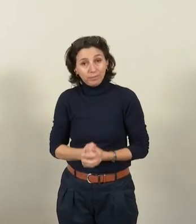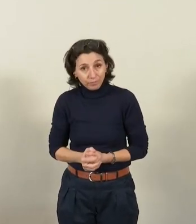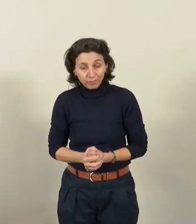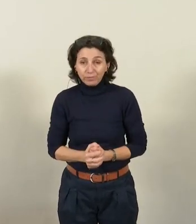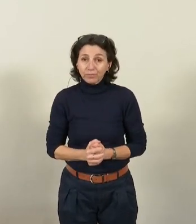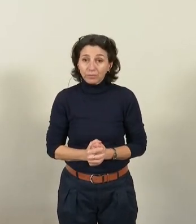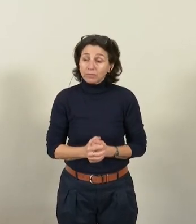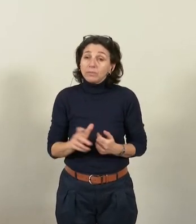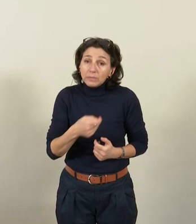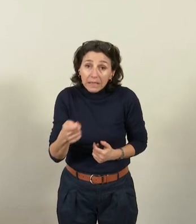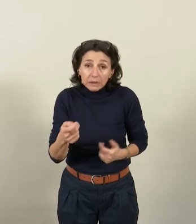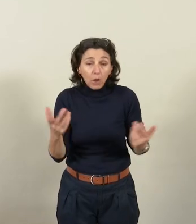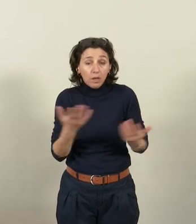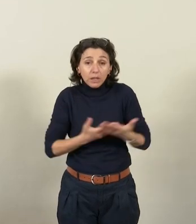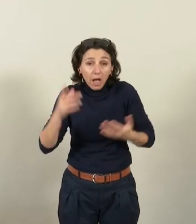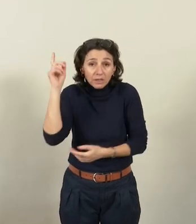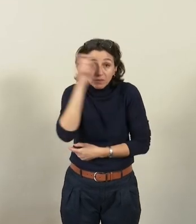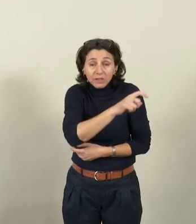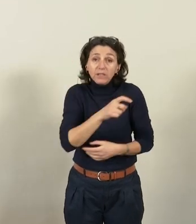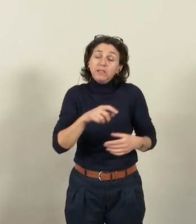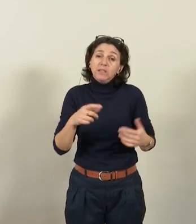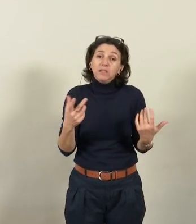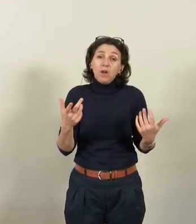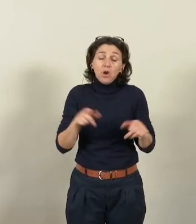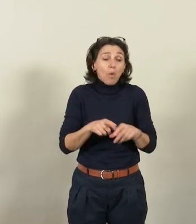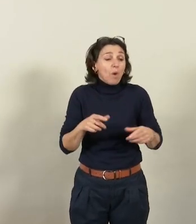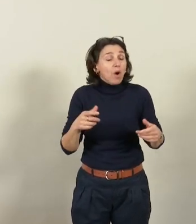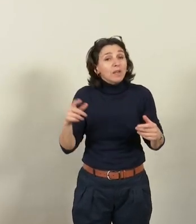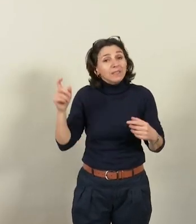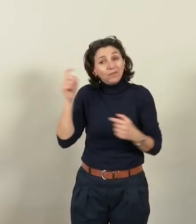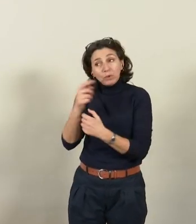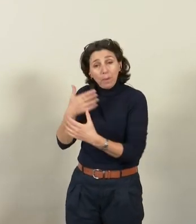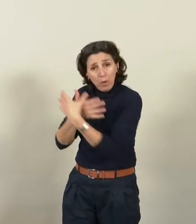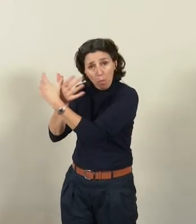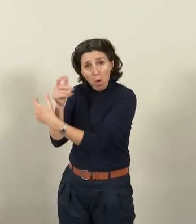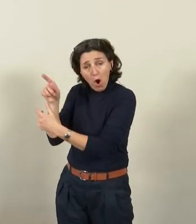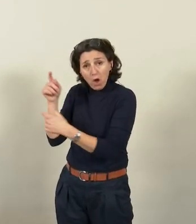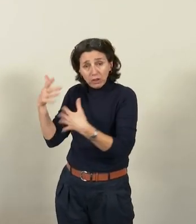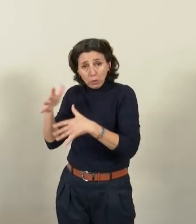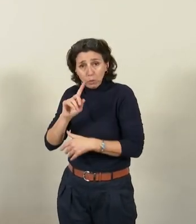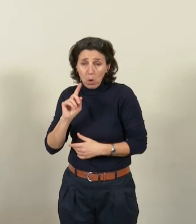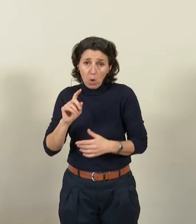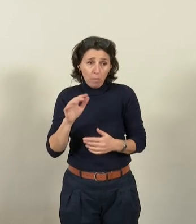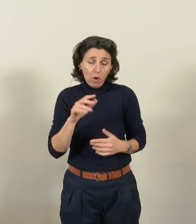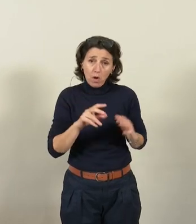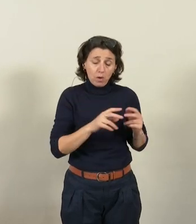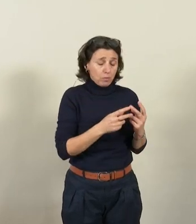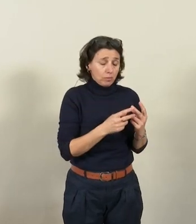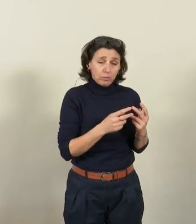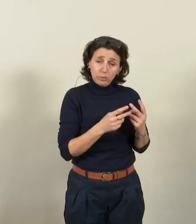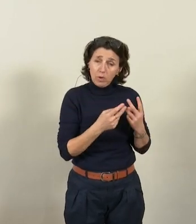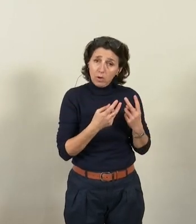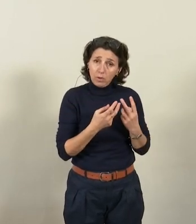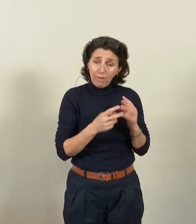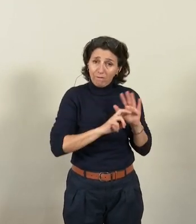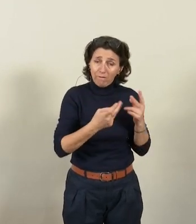avec les difficultés que l'on sait qui ne sont pas métropolitaines pas spécifiqu àrenomble qui est que le logement social a été cassé dans sa